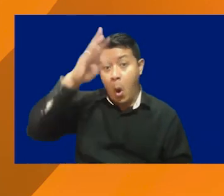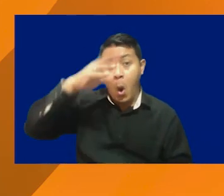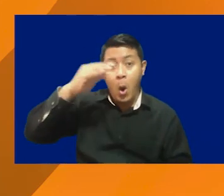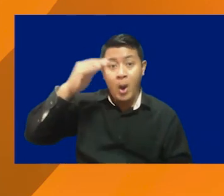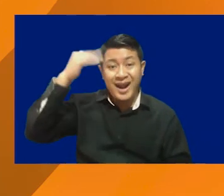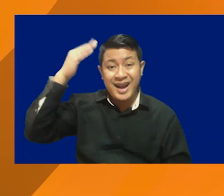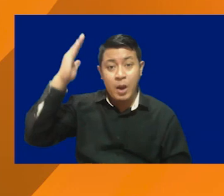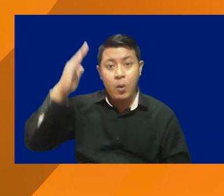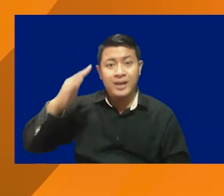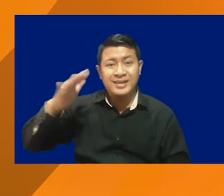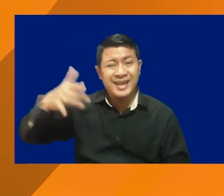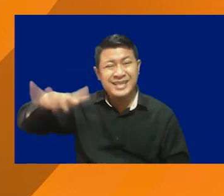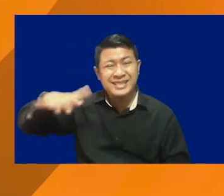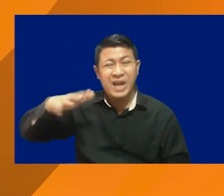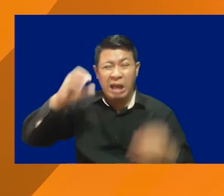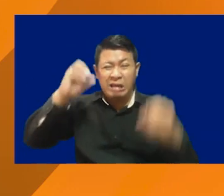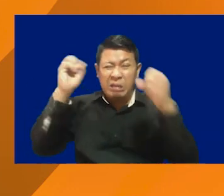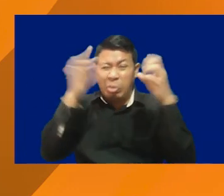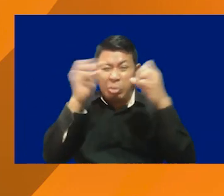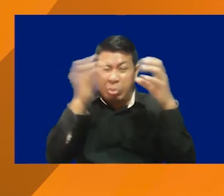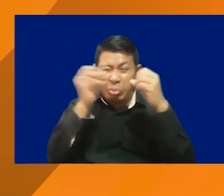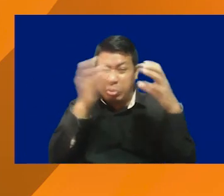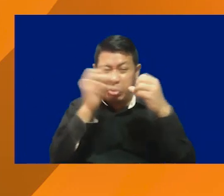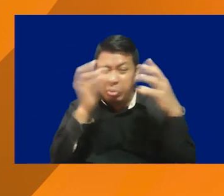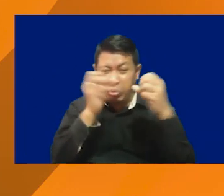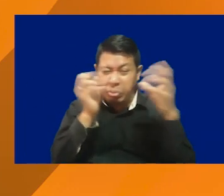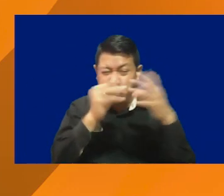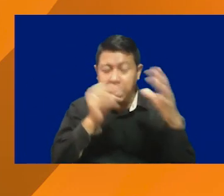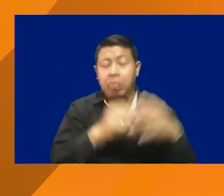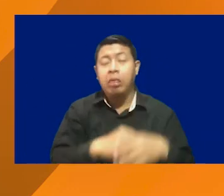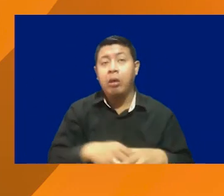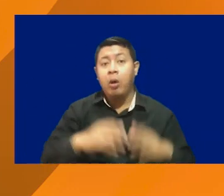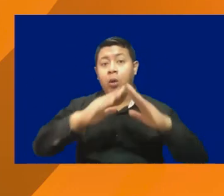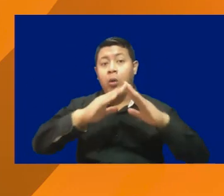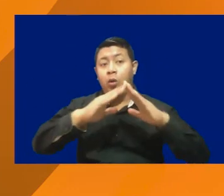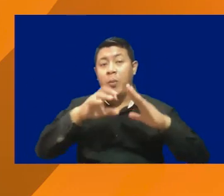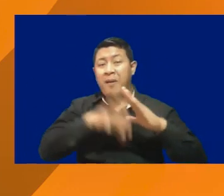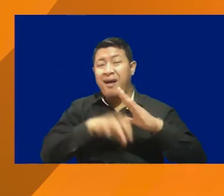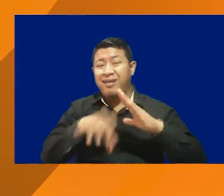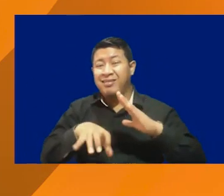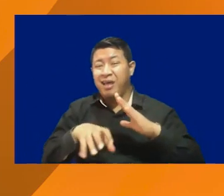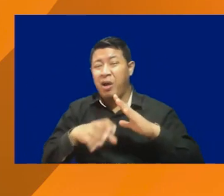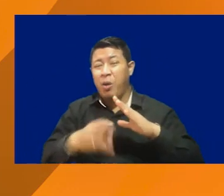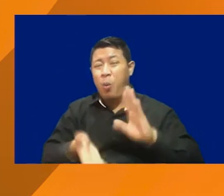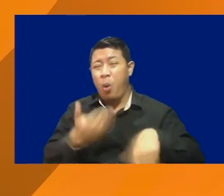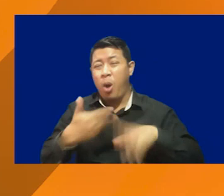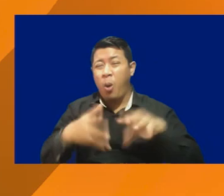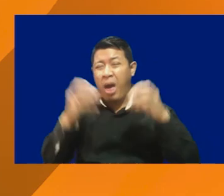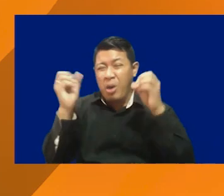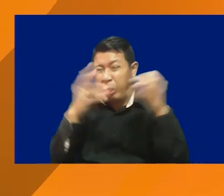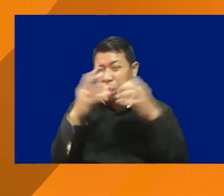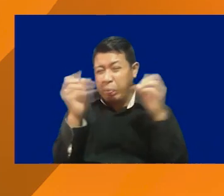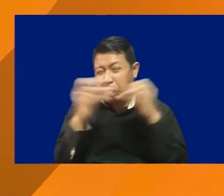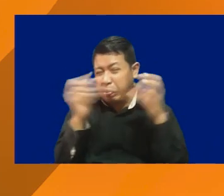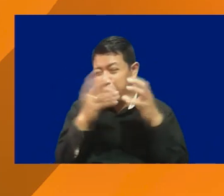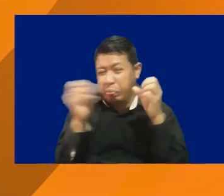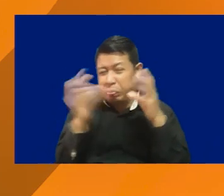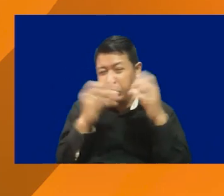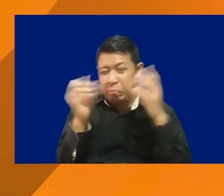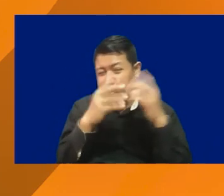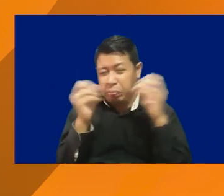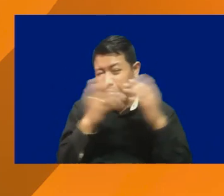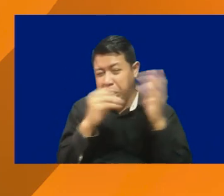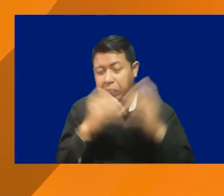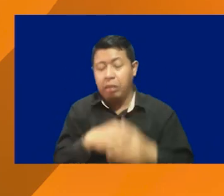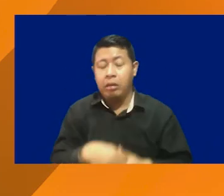Akibatnya apa? Orang dewasa atau orang tua itu akan sering bertengkar dalam rumah tangga. Rumah tangganya diwarnai dengan